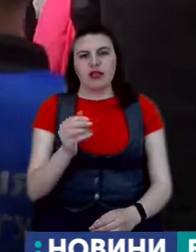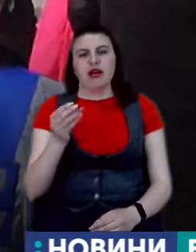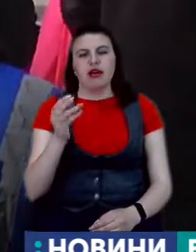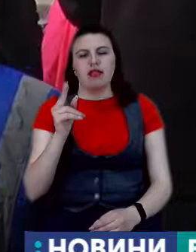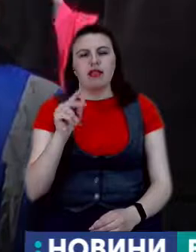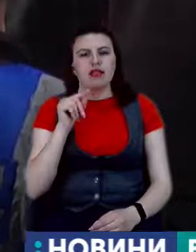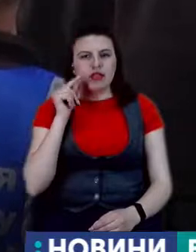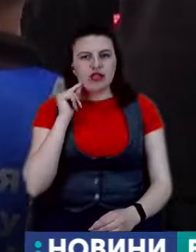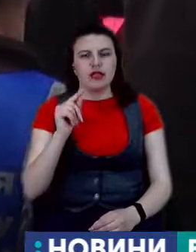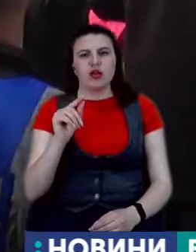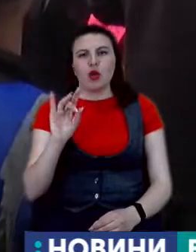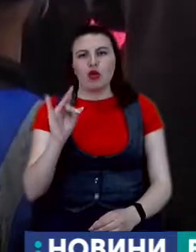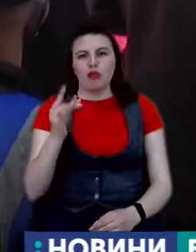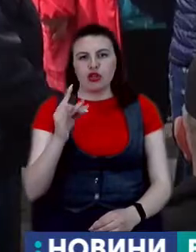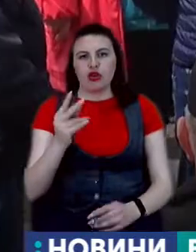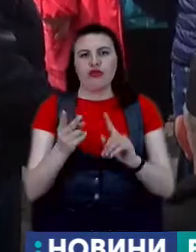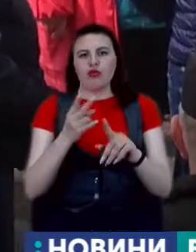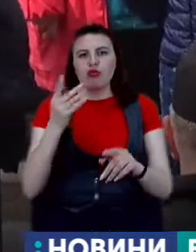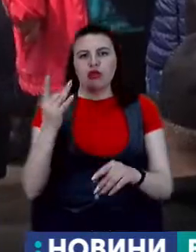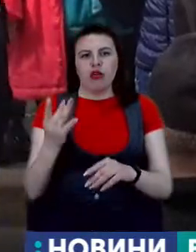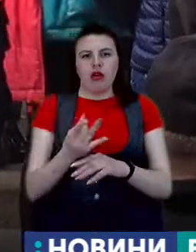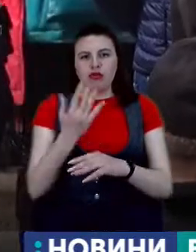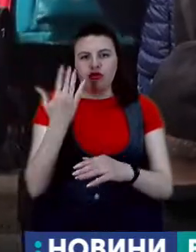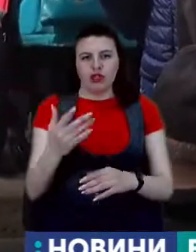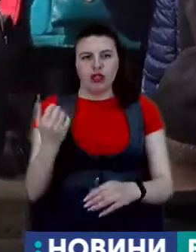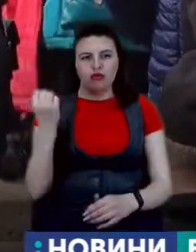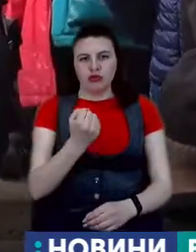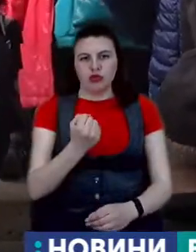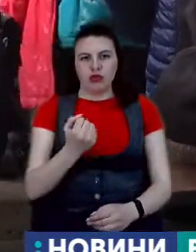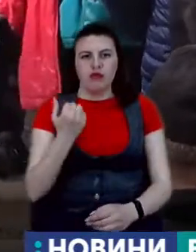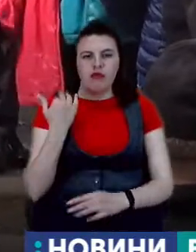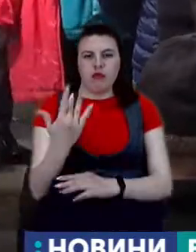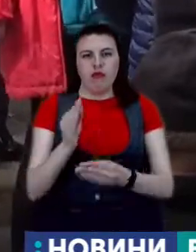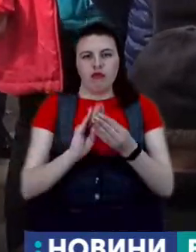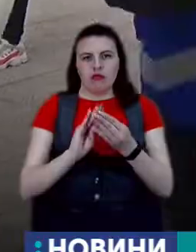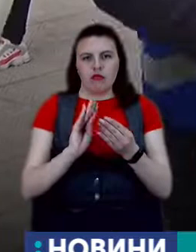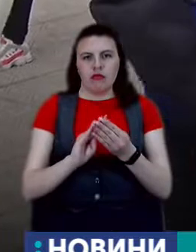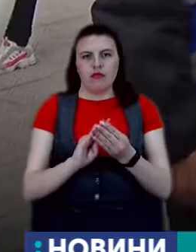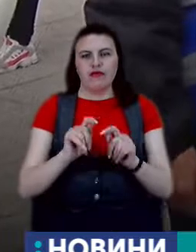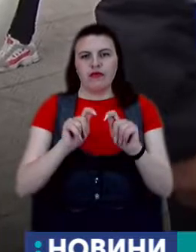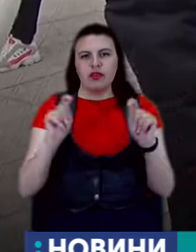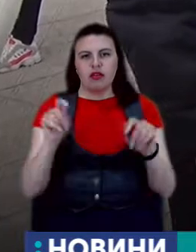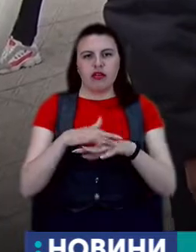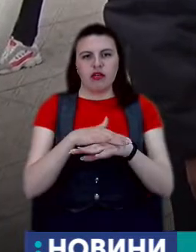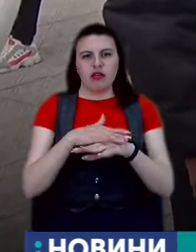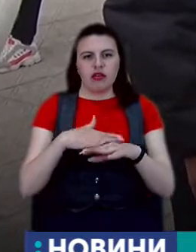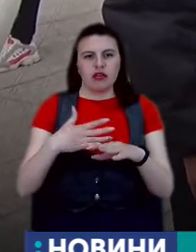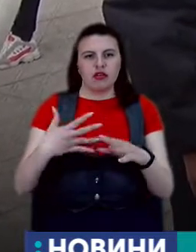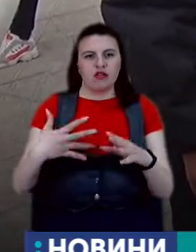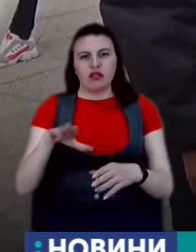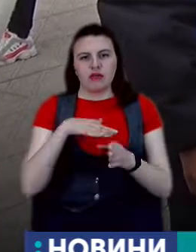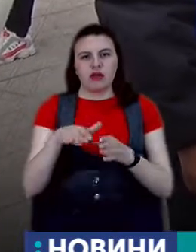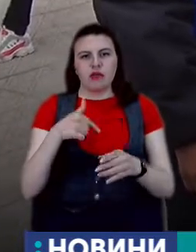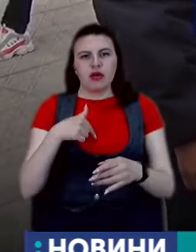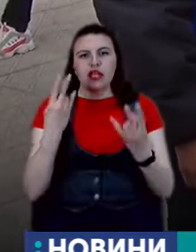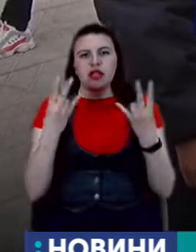мітинг від початку тижня. Вимога у людей незмінна – відкрити ринки промислових товарів. Не треба ні про біду розказувати, я хочу